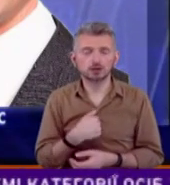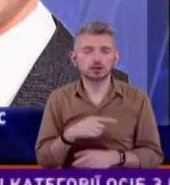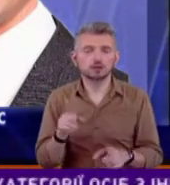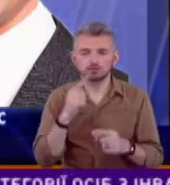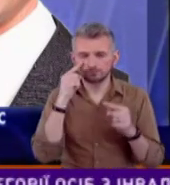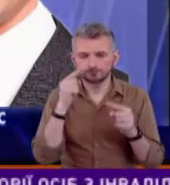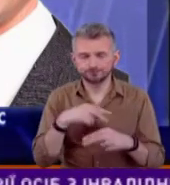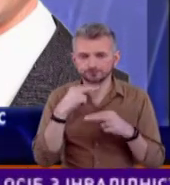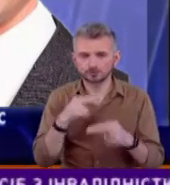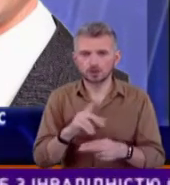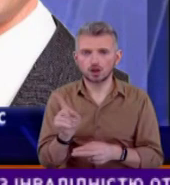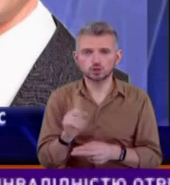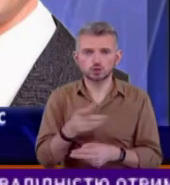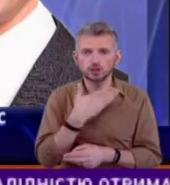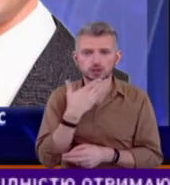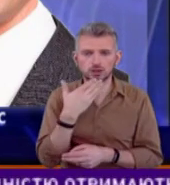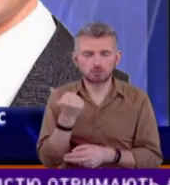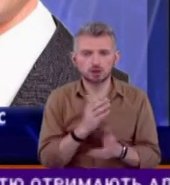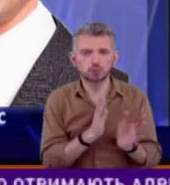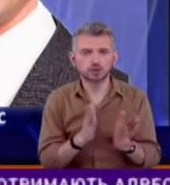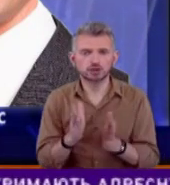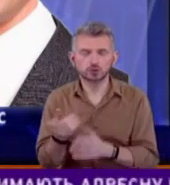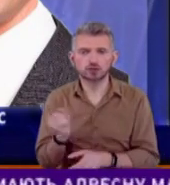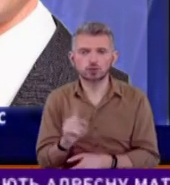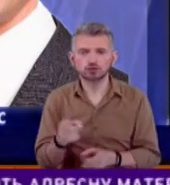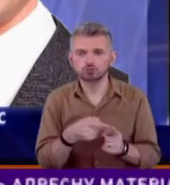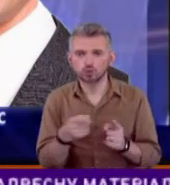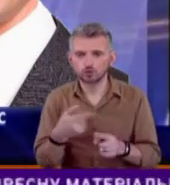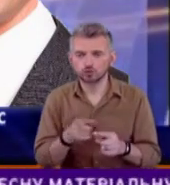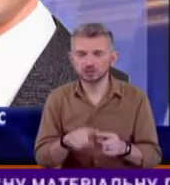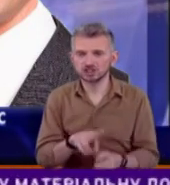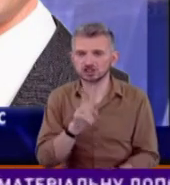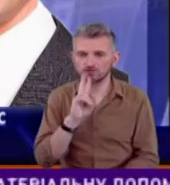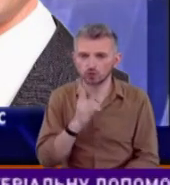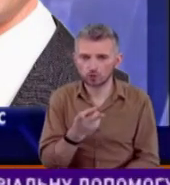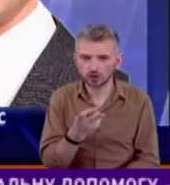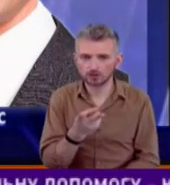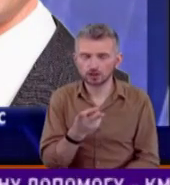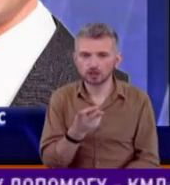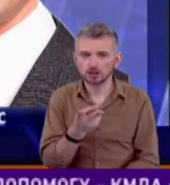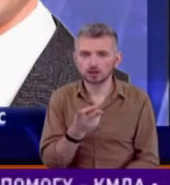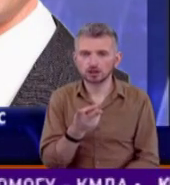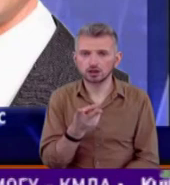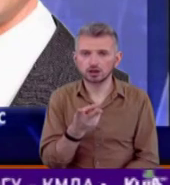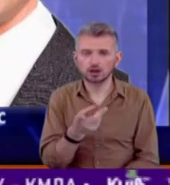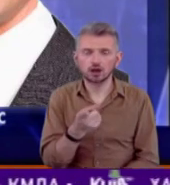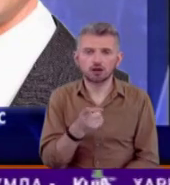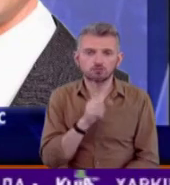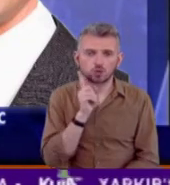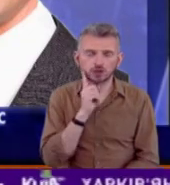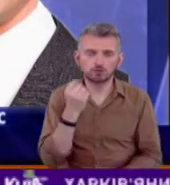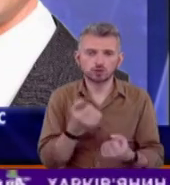звертаю вашу увагу, що немає процедури того, що протягом тих 2 років якось той молодий водій, якщо він